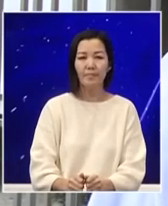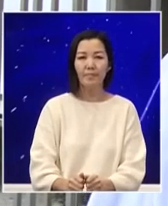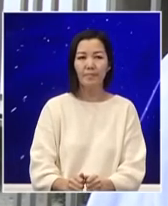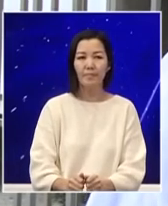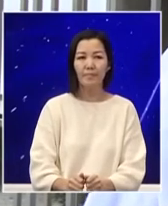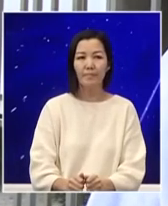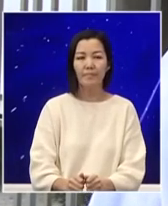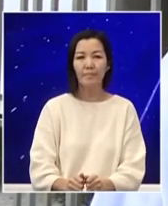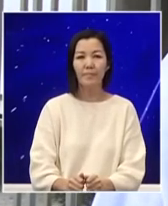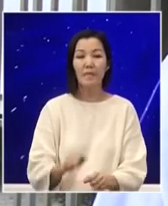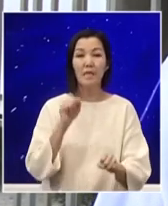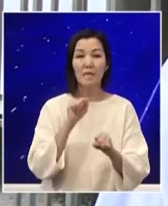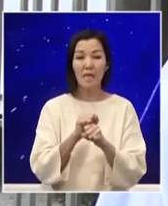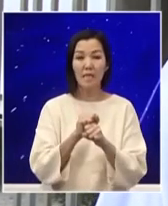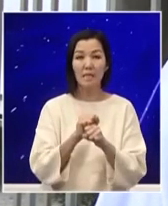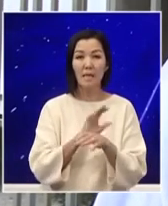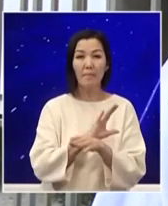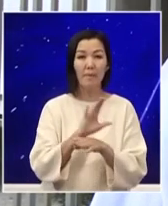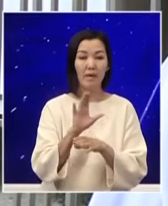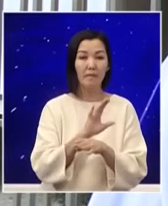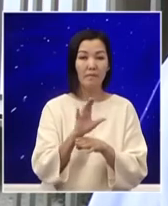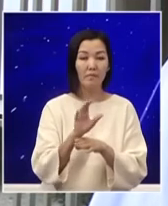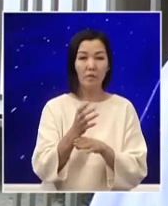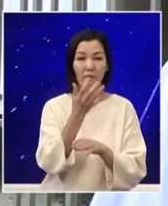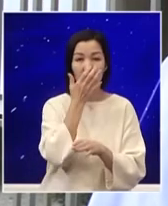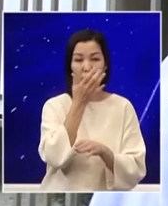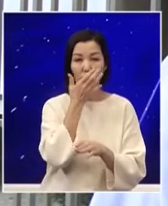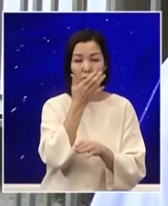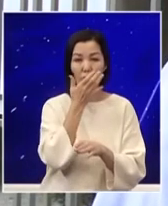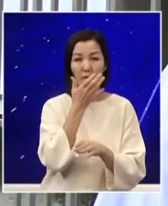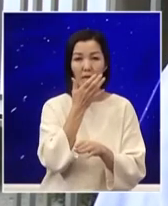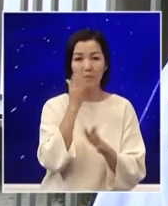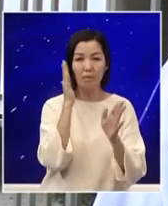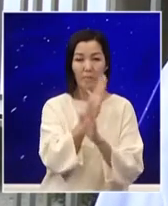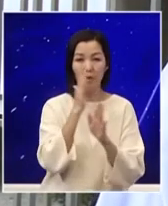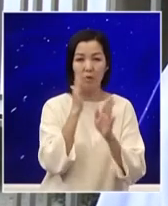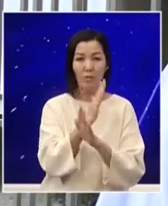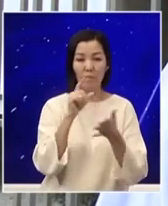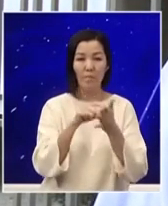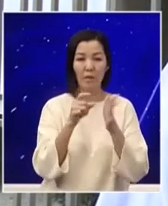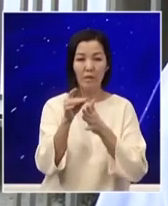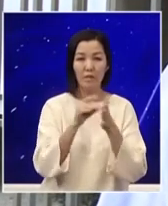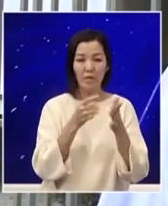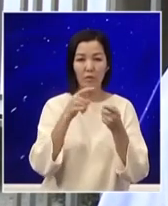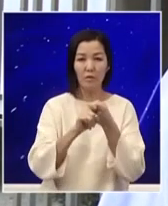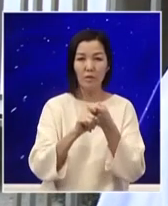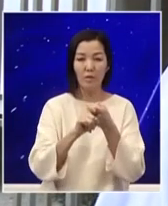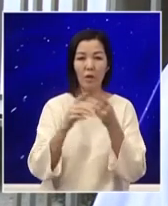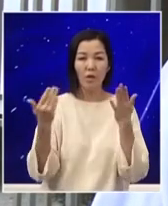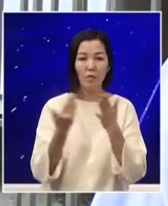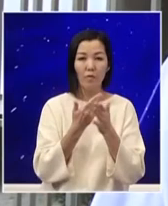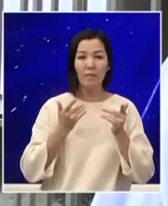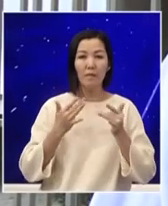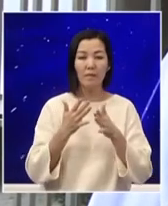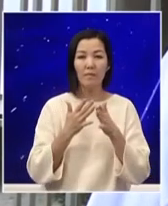12. Станция производит кислород из воздуха. Система создана для прямой подачи кислорода в палаты. Она отвечает всем современным требованиям.